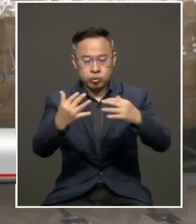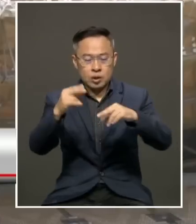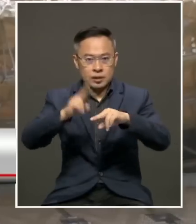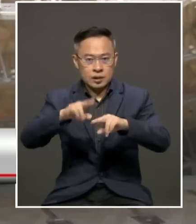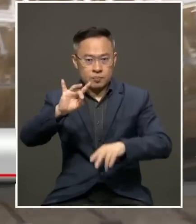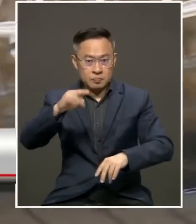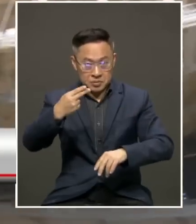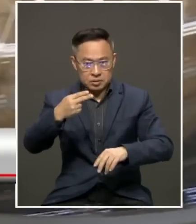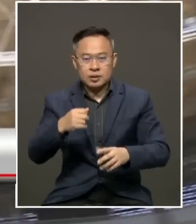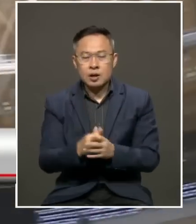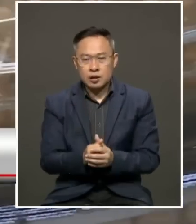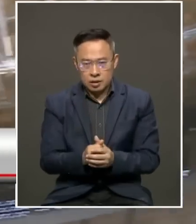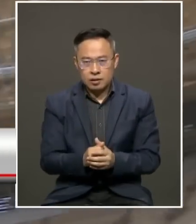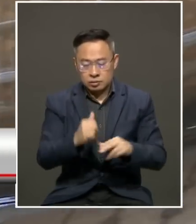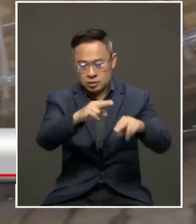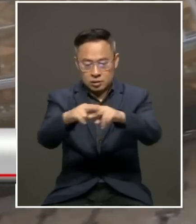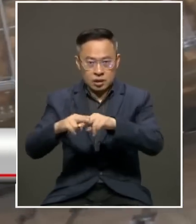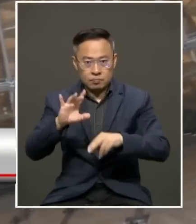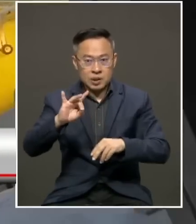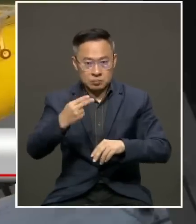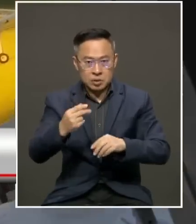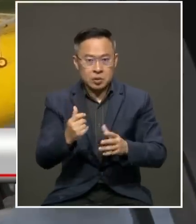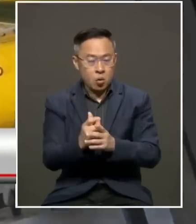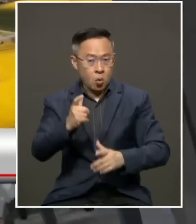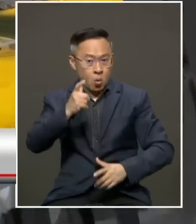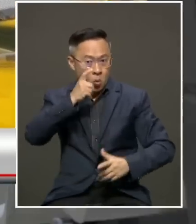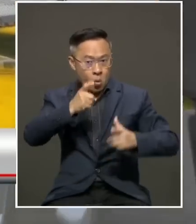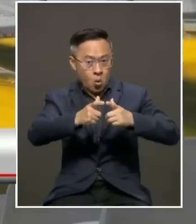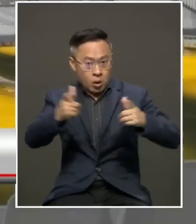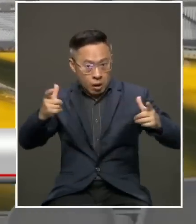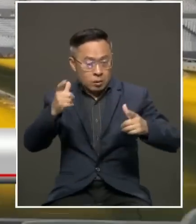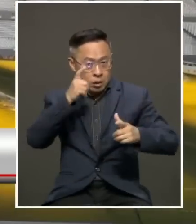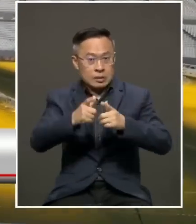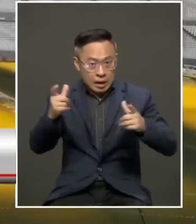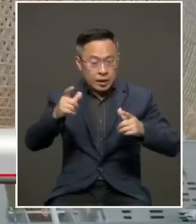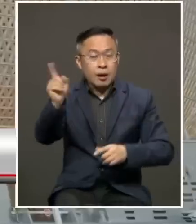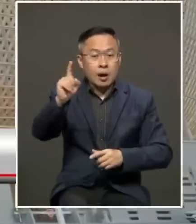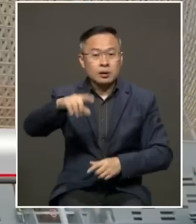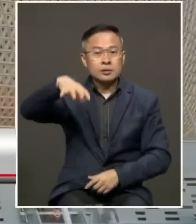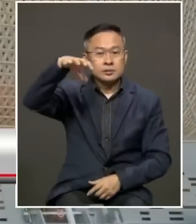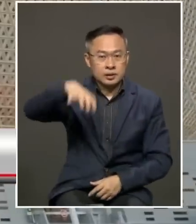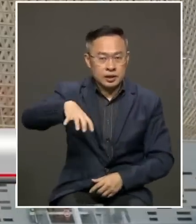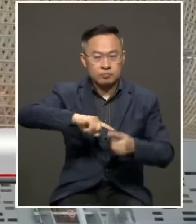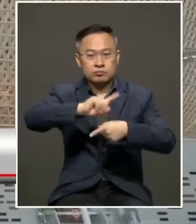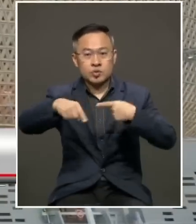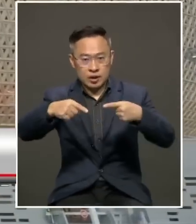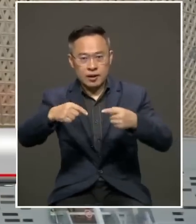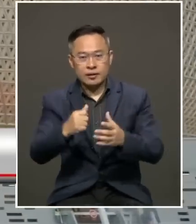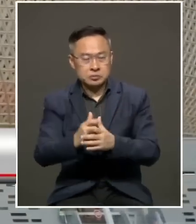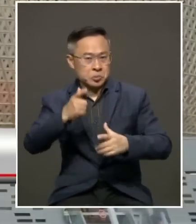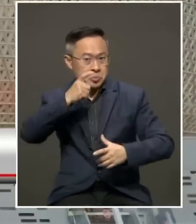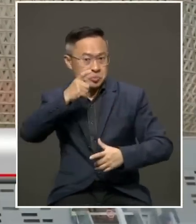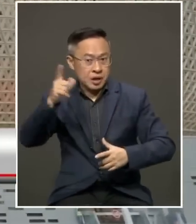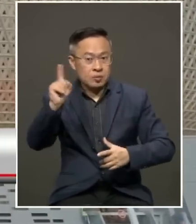ยิ่งใหญ่อลังการและถามว่าทำไมถึงยิ่งใหญ่ขนาดนี้นี่คือสนามสำหรับนัดชิงชนะเลิศนั่น